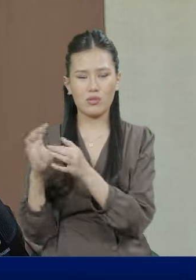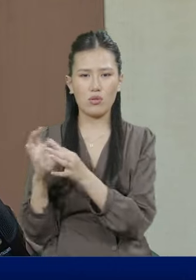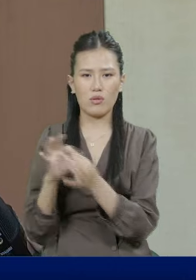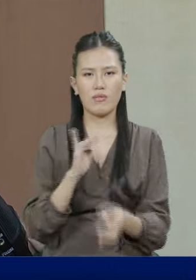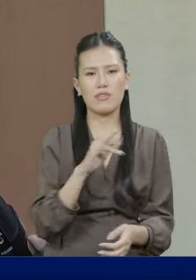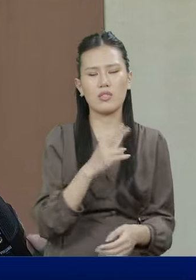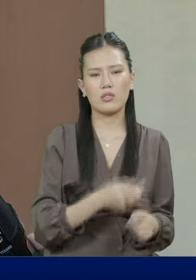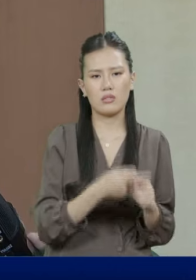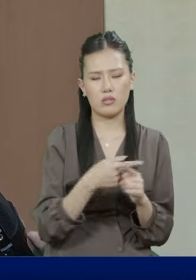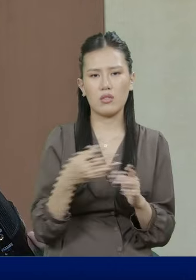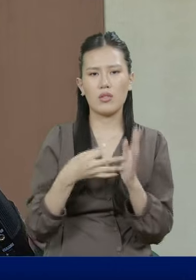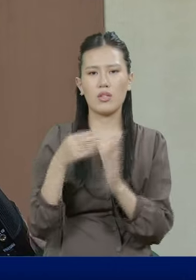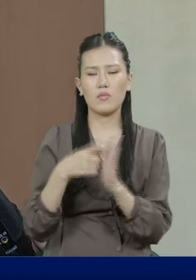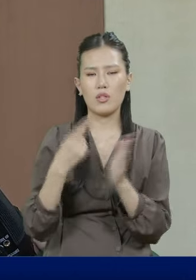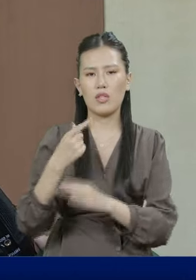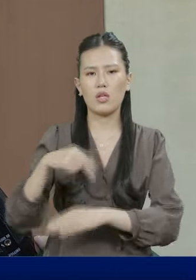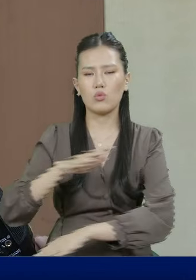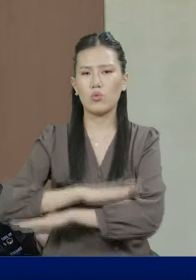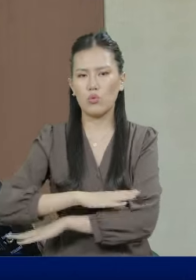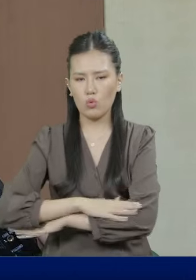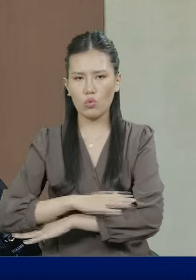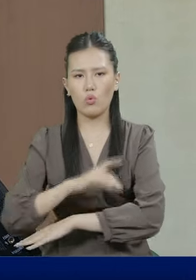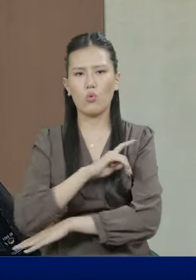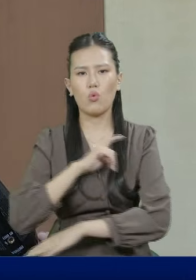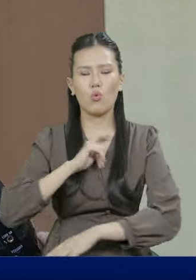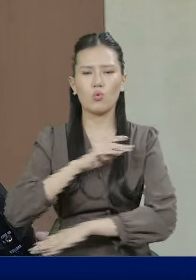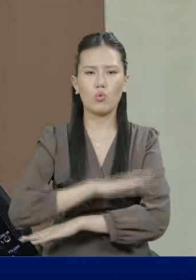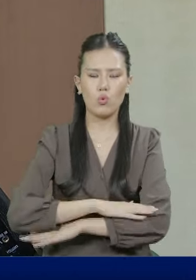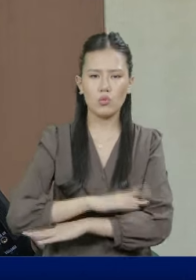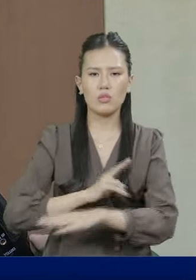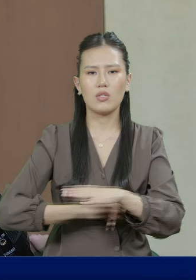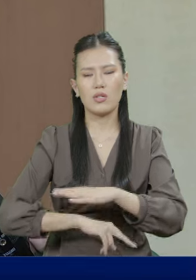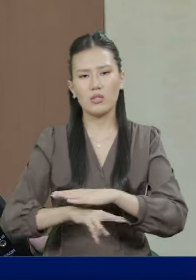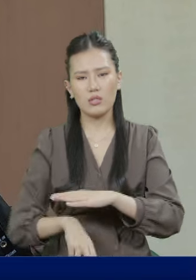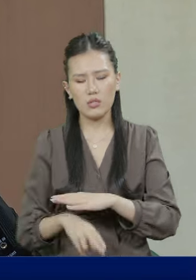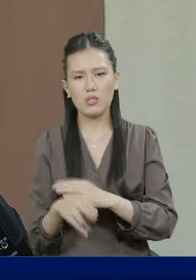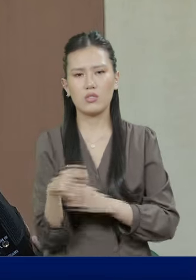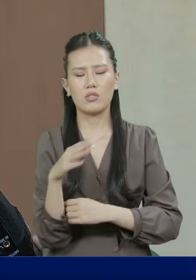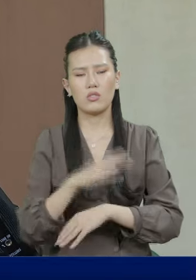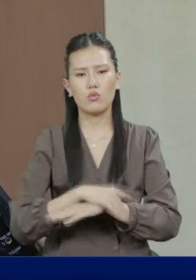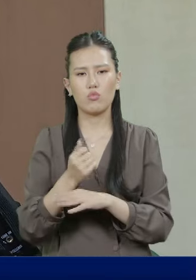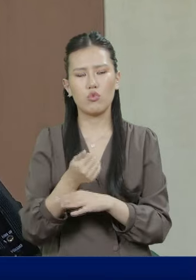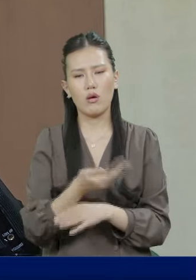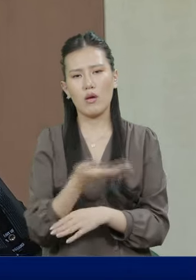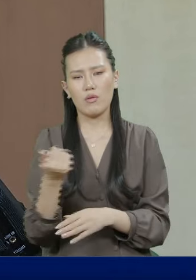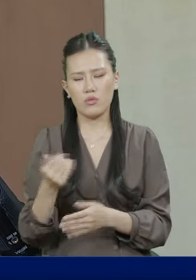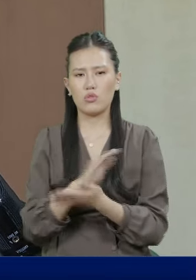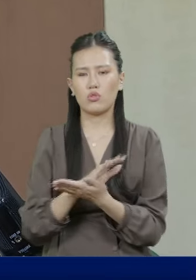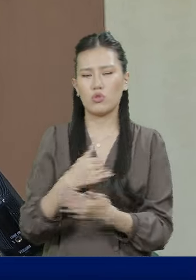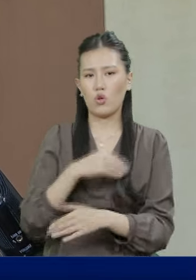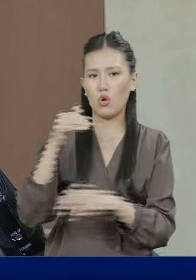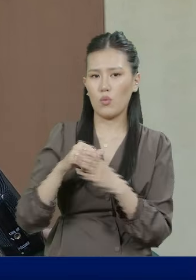8-р сард нөө ихтэй сургууль за хувийн хвшлийн одоо сургууль цэцэрлэгүүдийн хичээл төлбөр хичээл шинээр орж төлбөрөө